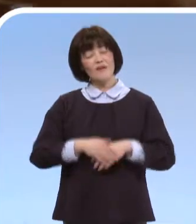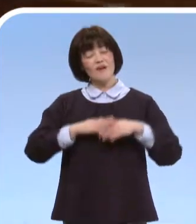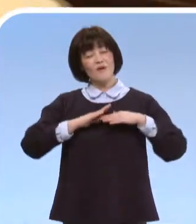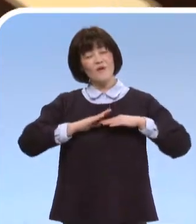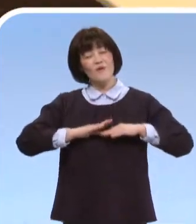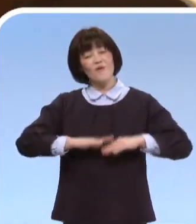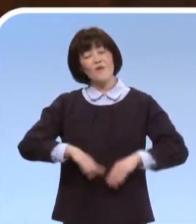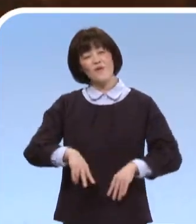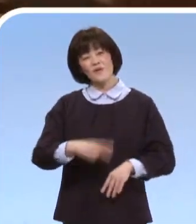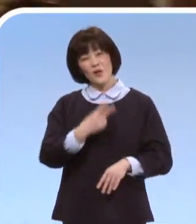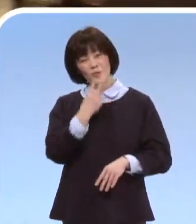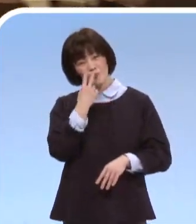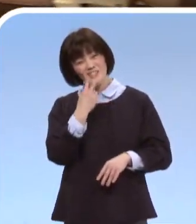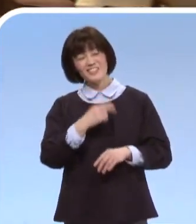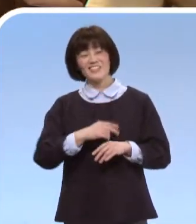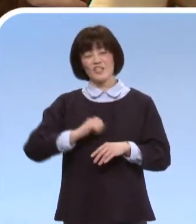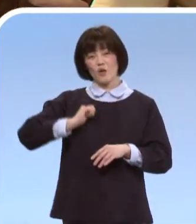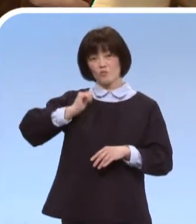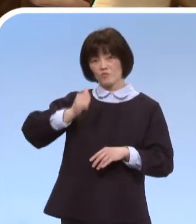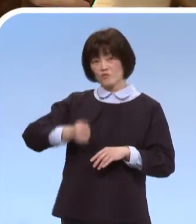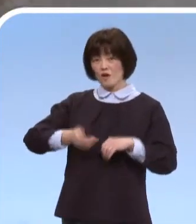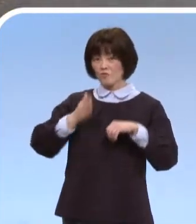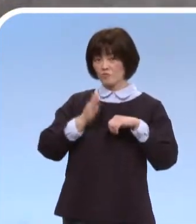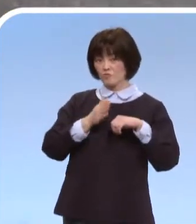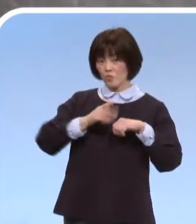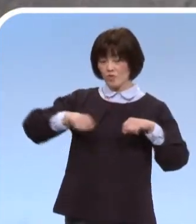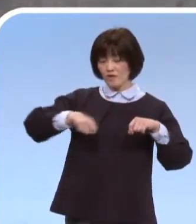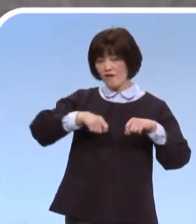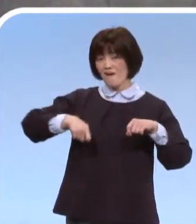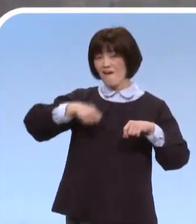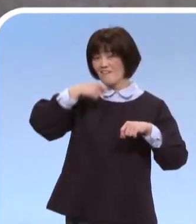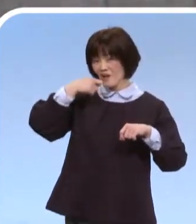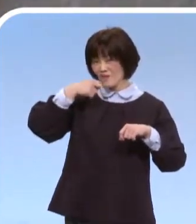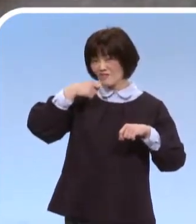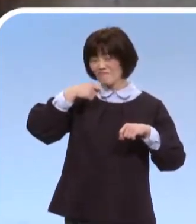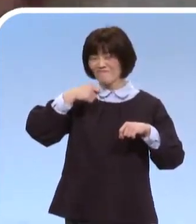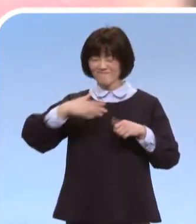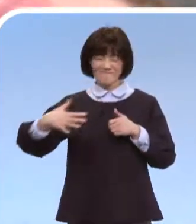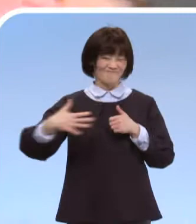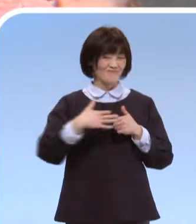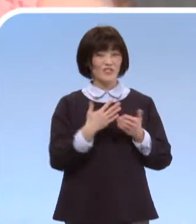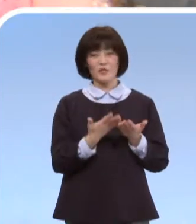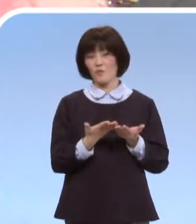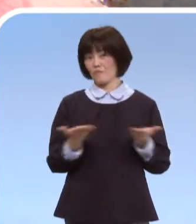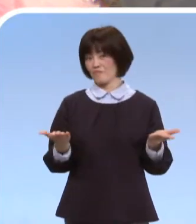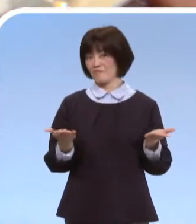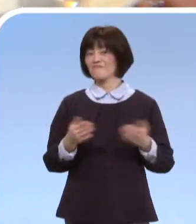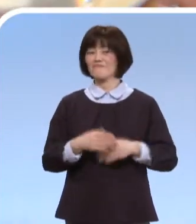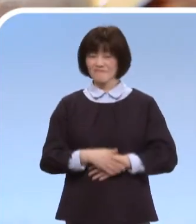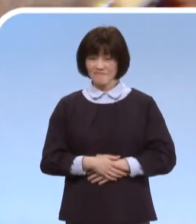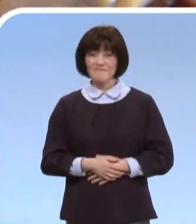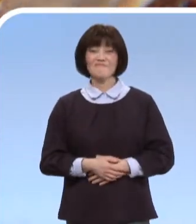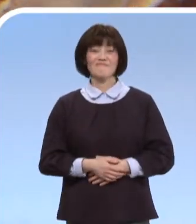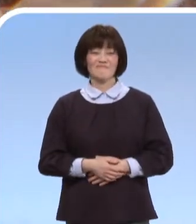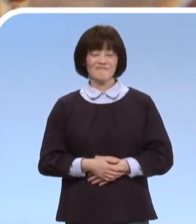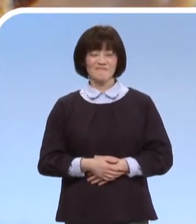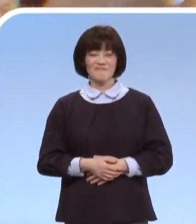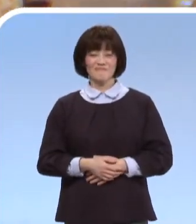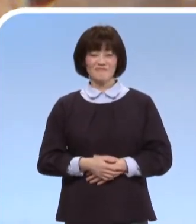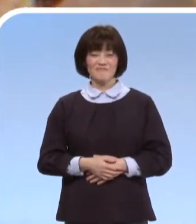落ち着いた雰囲気の中、本格フレンチがお手軽にいただける地域の人気店です。